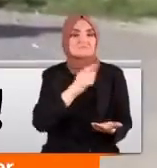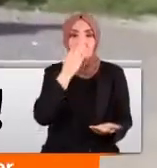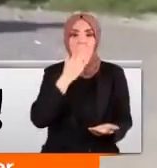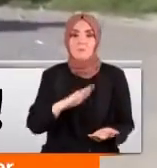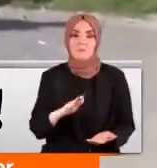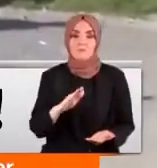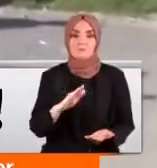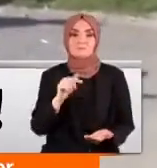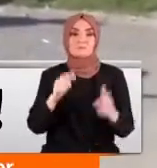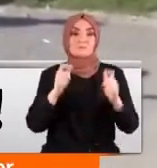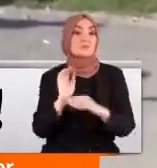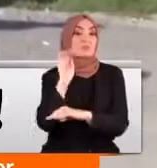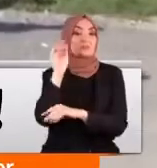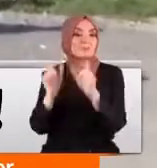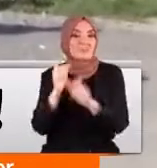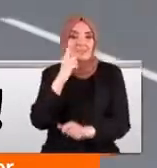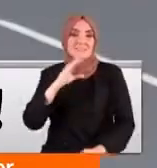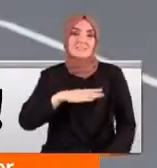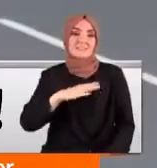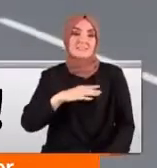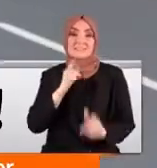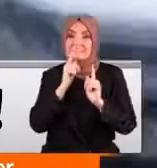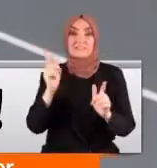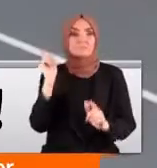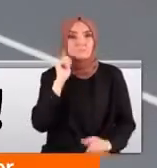tek isteği artık seslerinin duyulması.